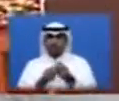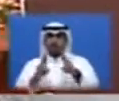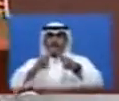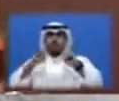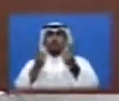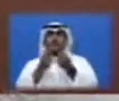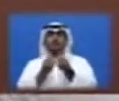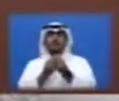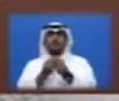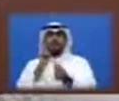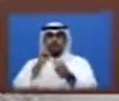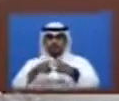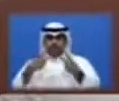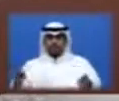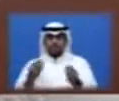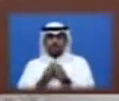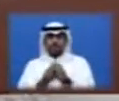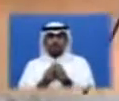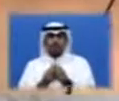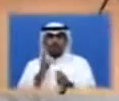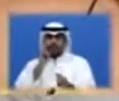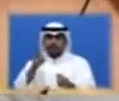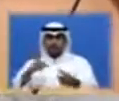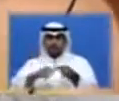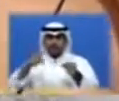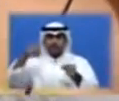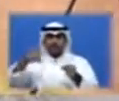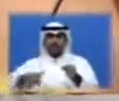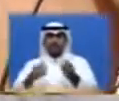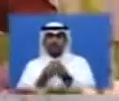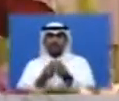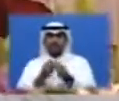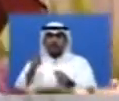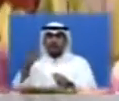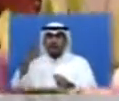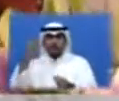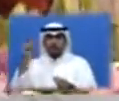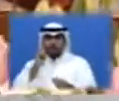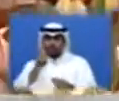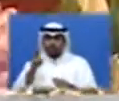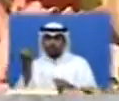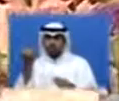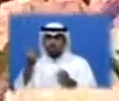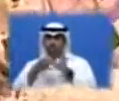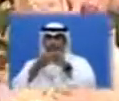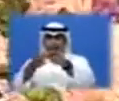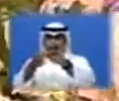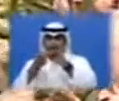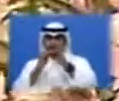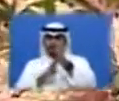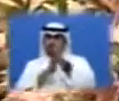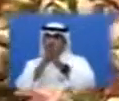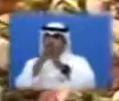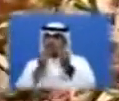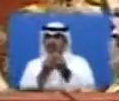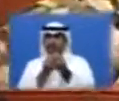تأتي انطلاقا من استكمال مسيرة العطاء لمجلس التعاون الخليجي الرامية إلى تحقيق التنسيق والتكامل